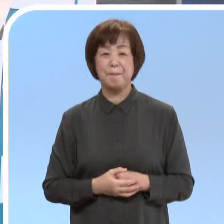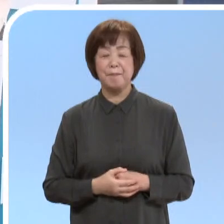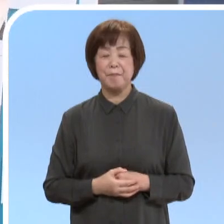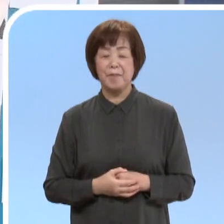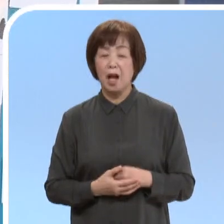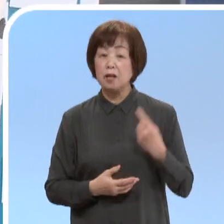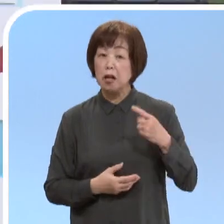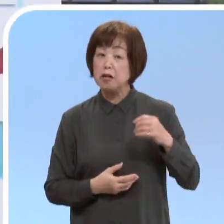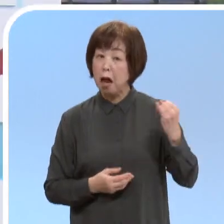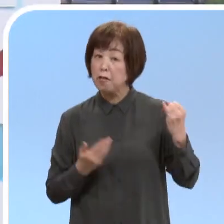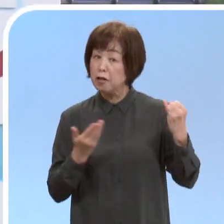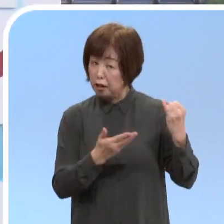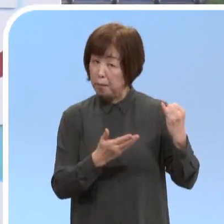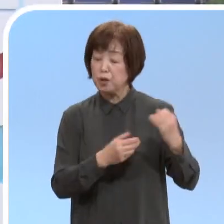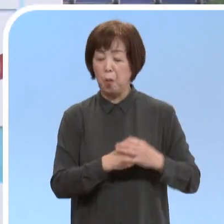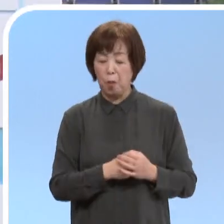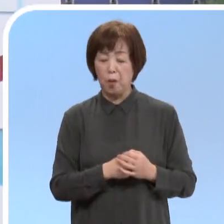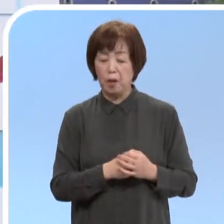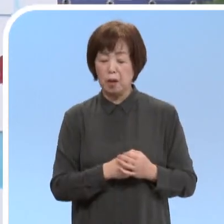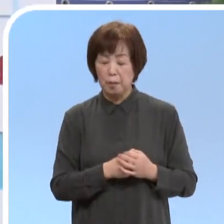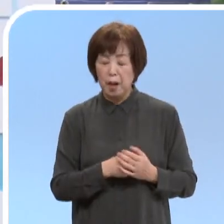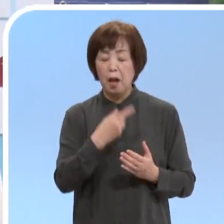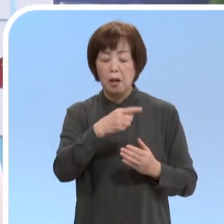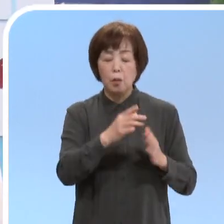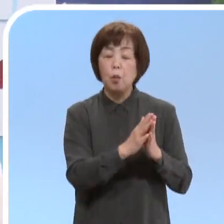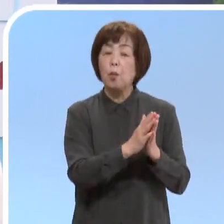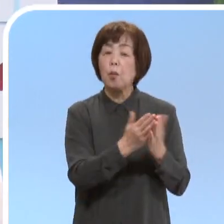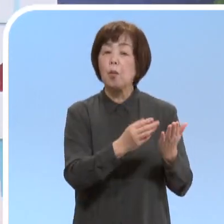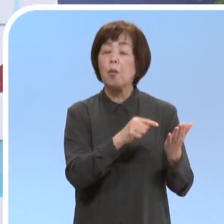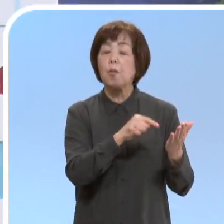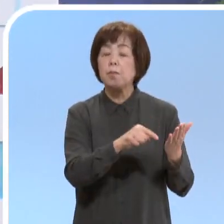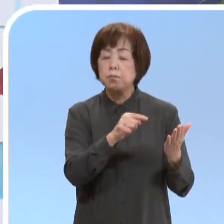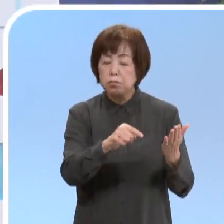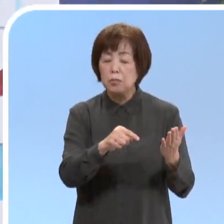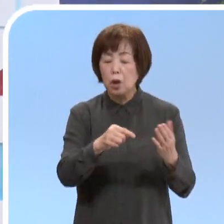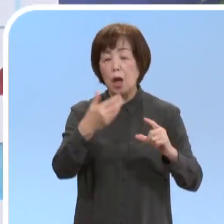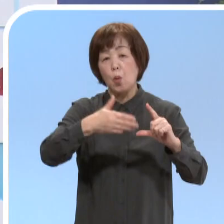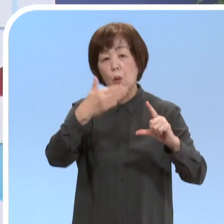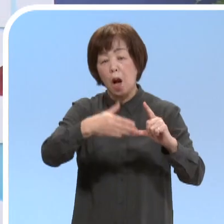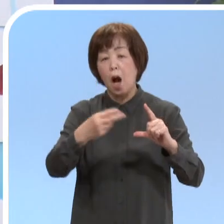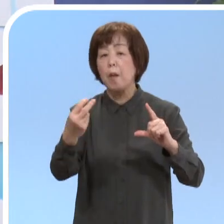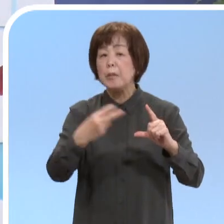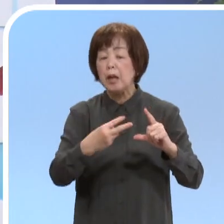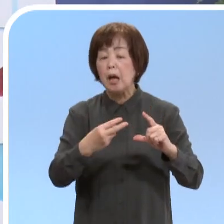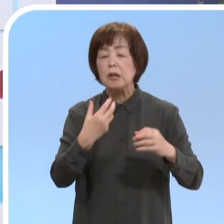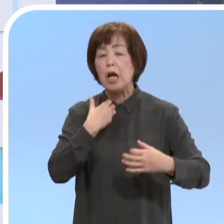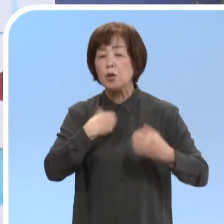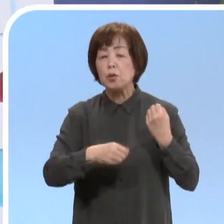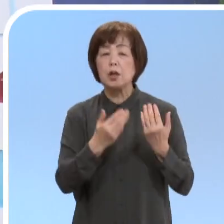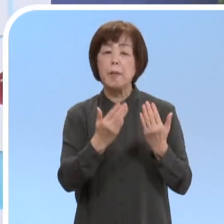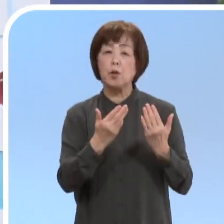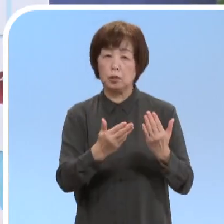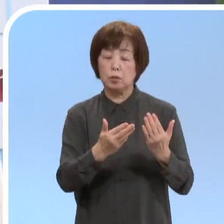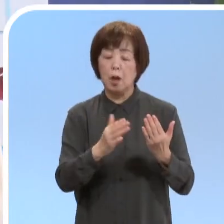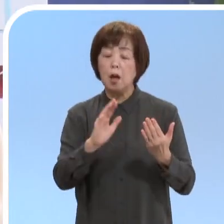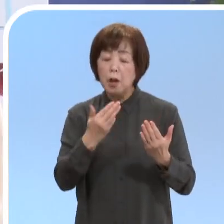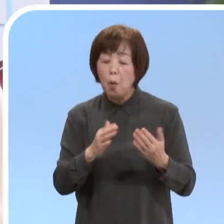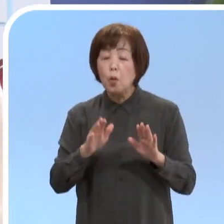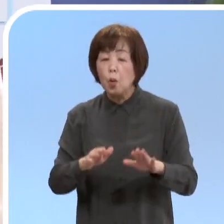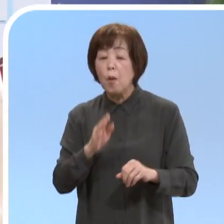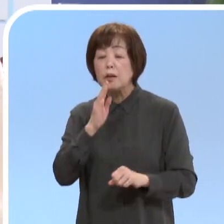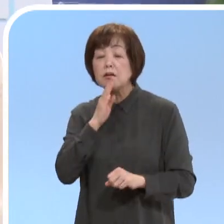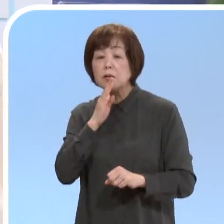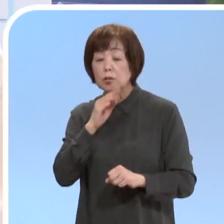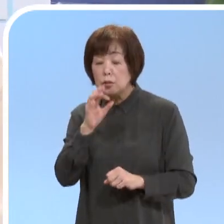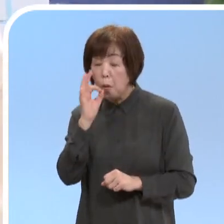子供さんの反応どうでしたやっぱり教科書だけで動画も見せるんですけどやっぱりまあの実物を見るっていうのはやっぱり子供たち